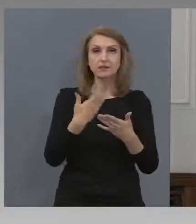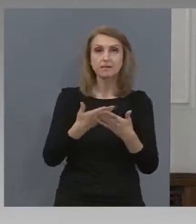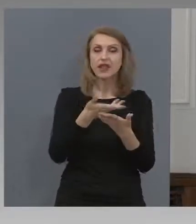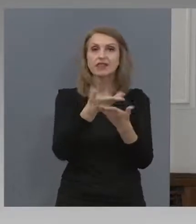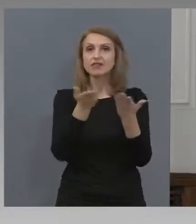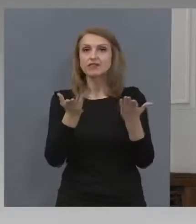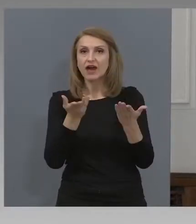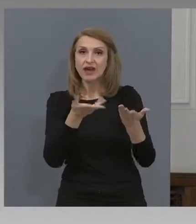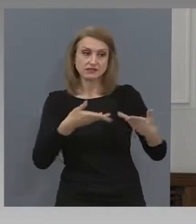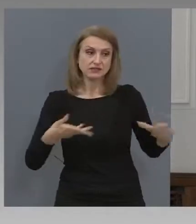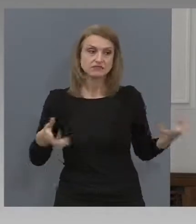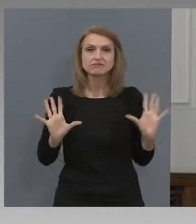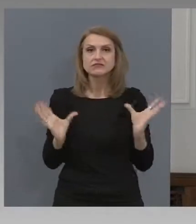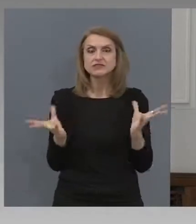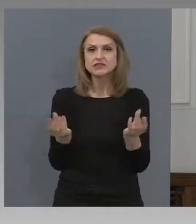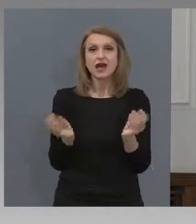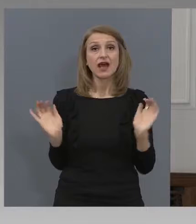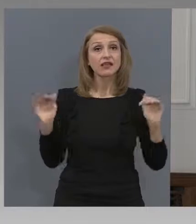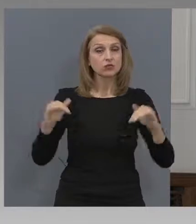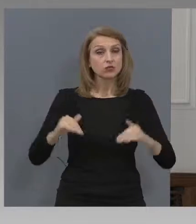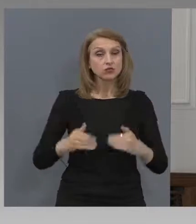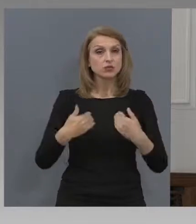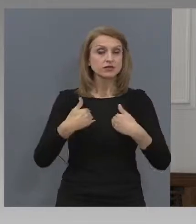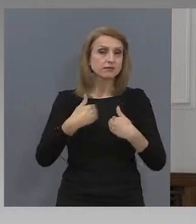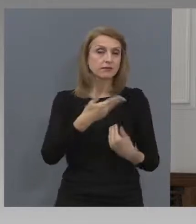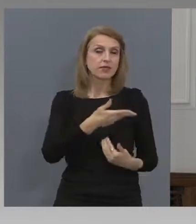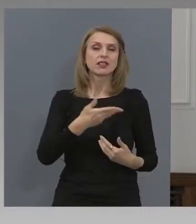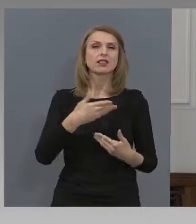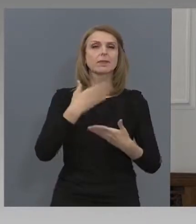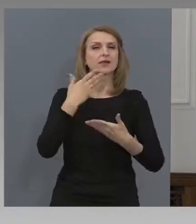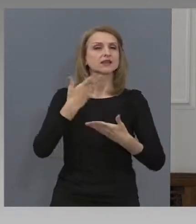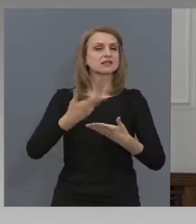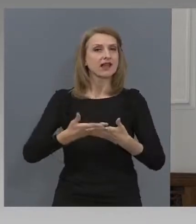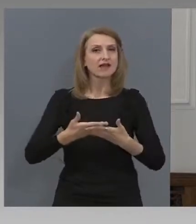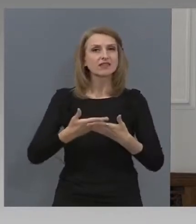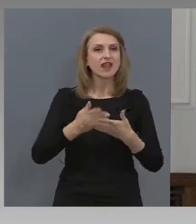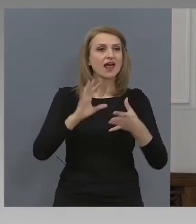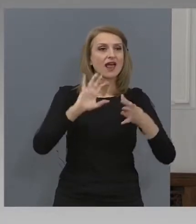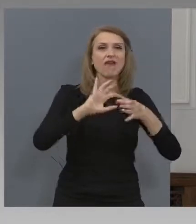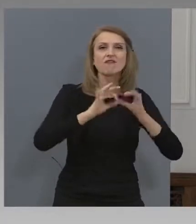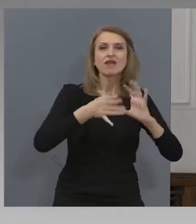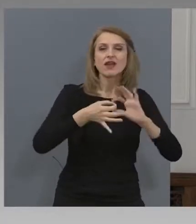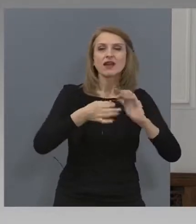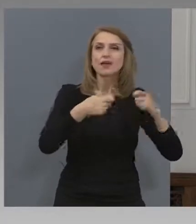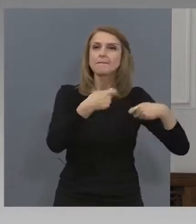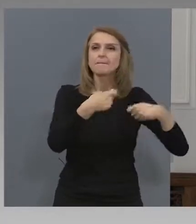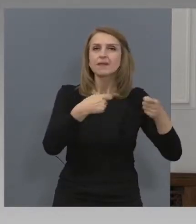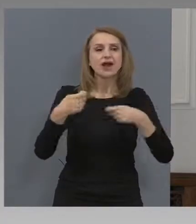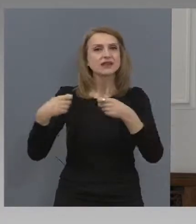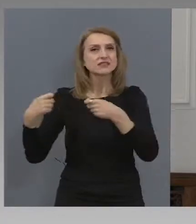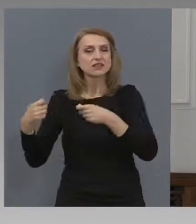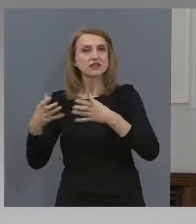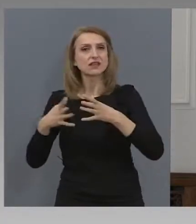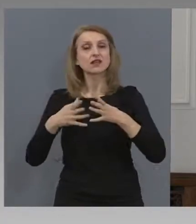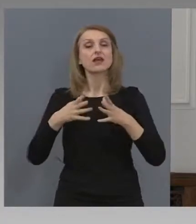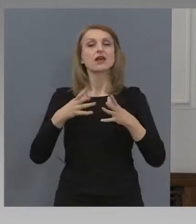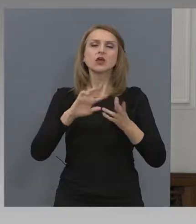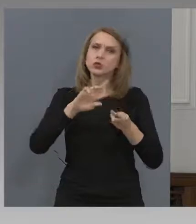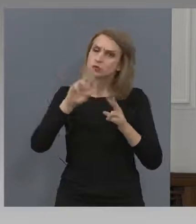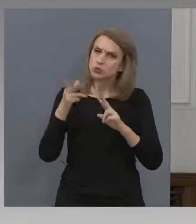съм заедно с представители на веригите за продажба на хранителни и други стоки.